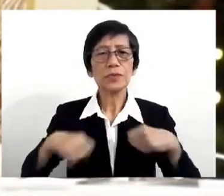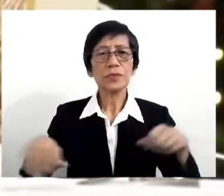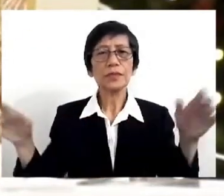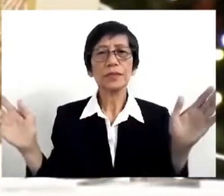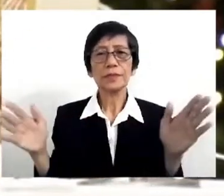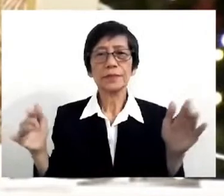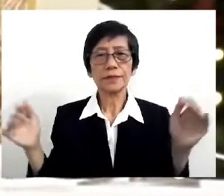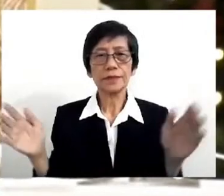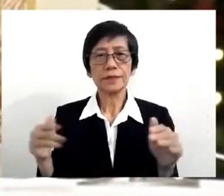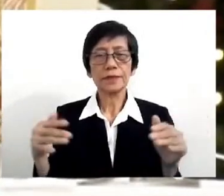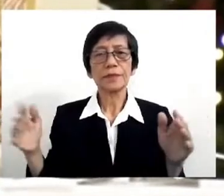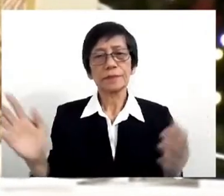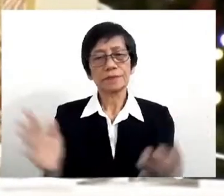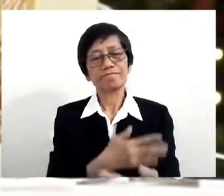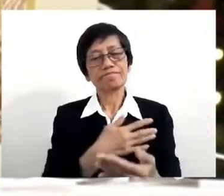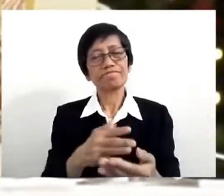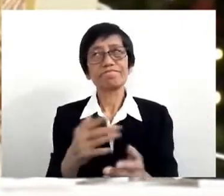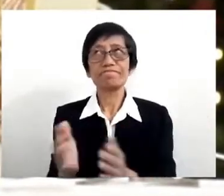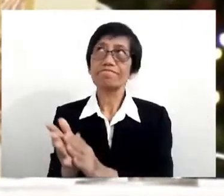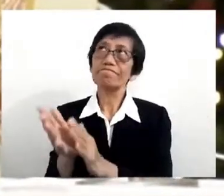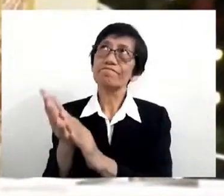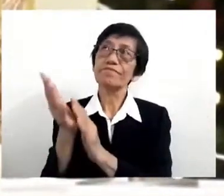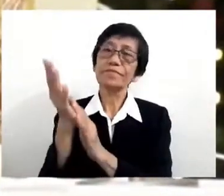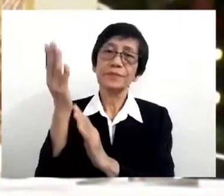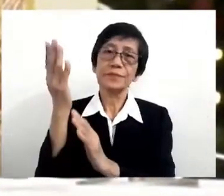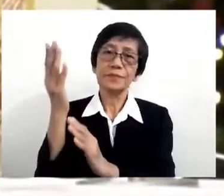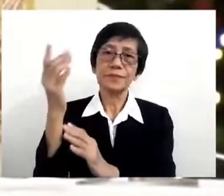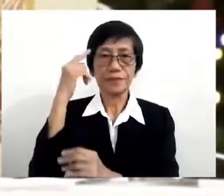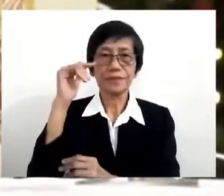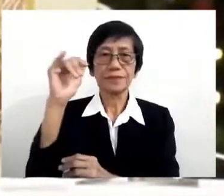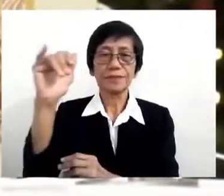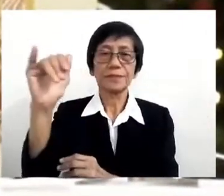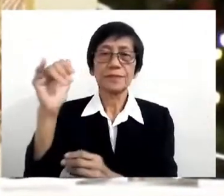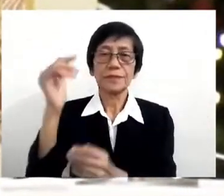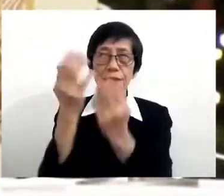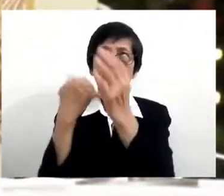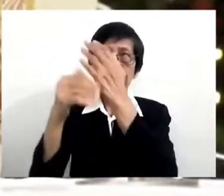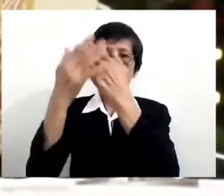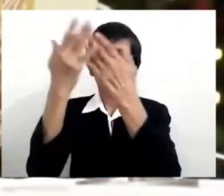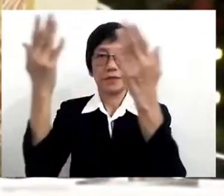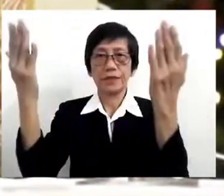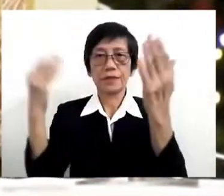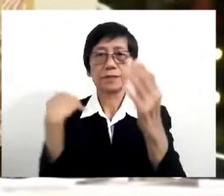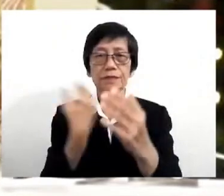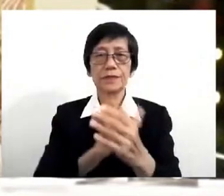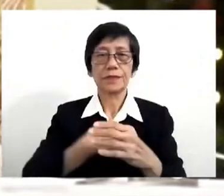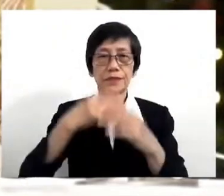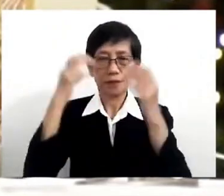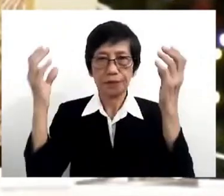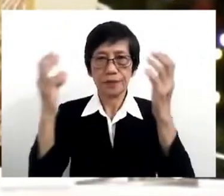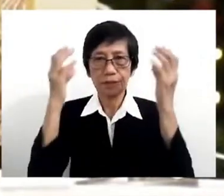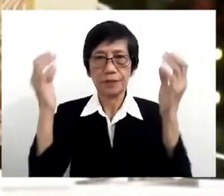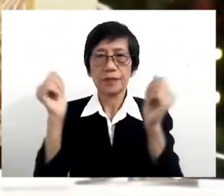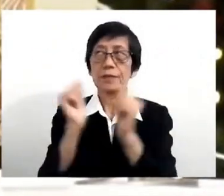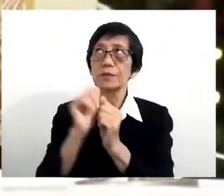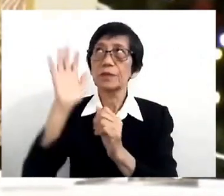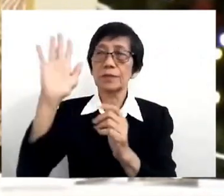iyo nang walang humpay sa kalangitan, kami nagbubunyi sa iyong